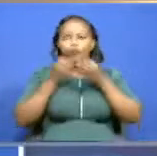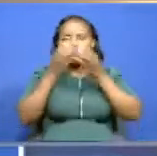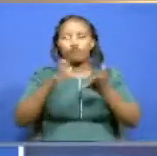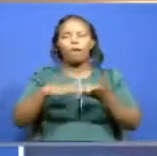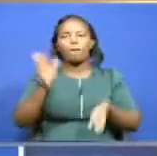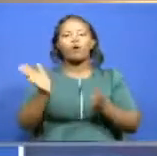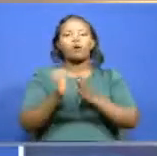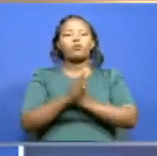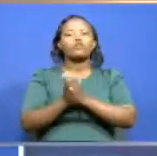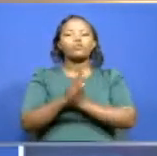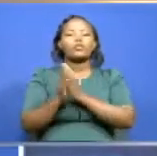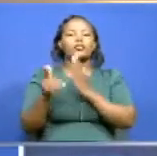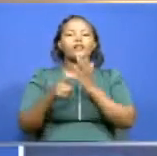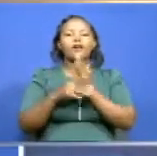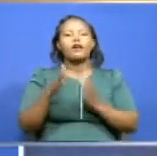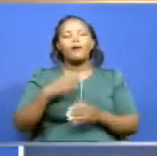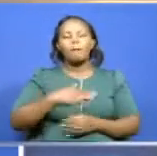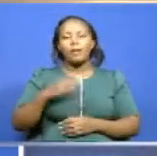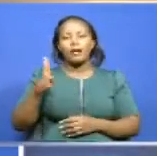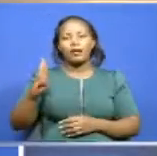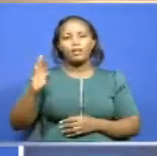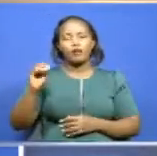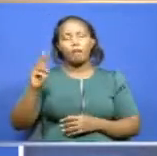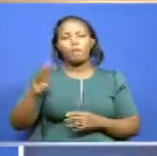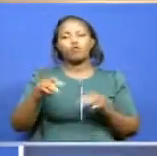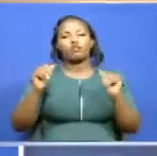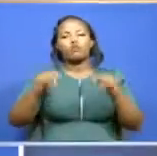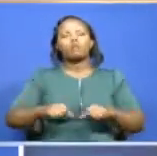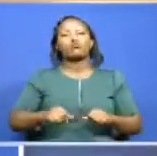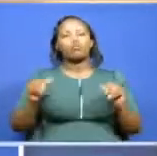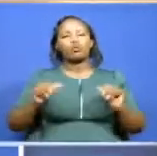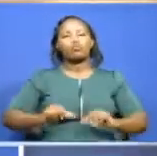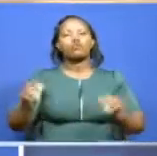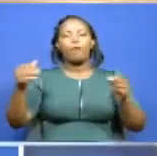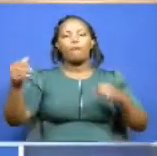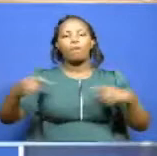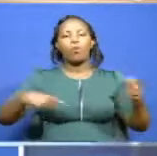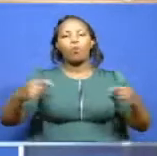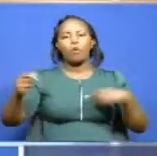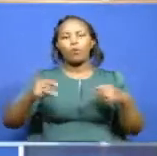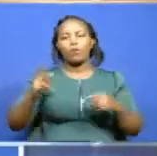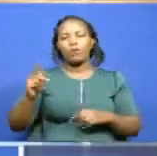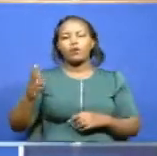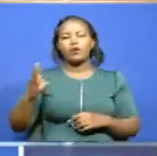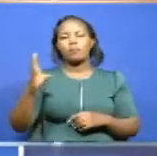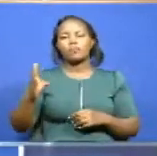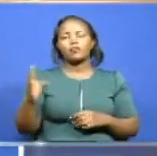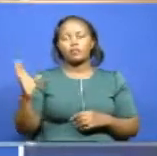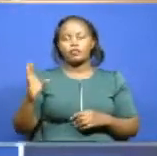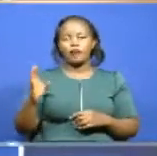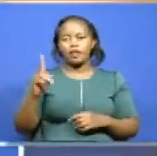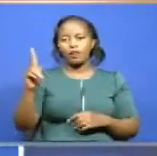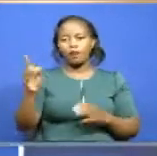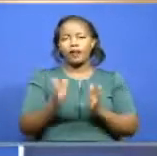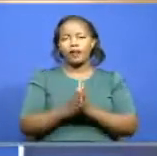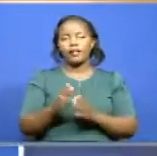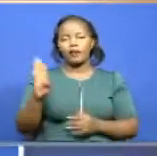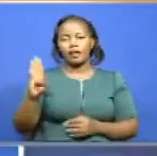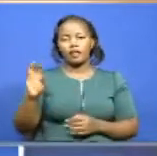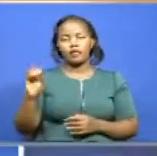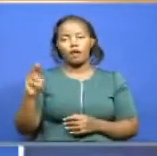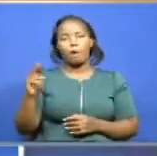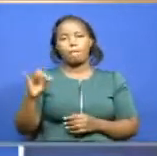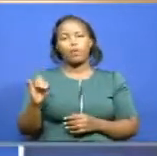Naitwa Boni Musambi na unaweza kuwasiliana nami katika Twitter kupitia at KBC Channel 1 na at Boni